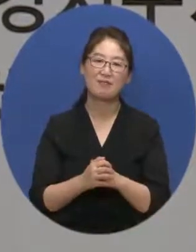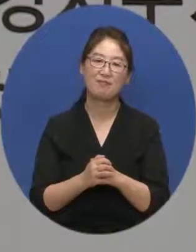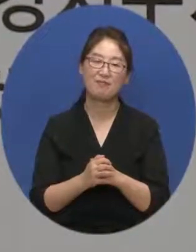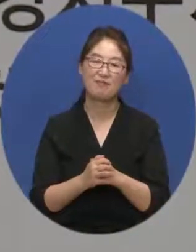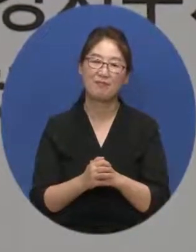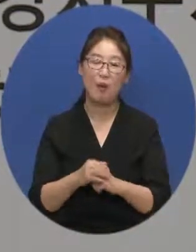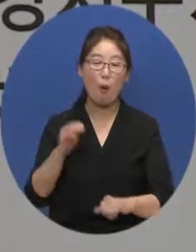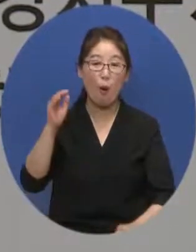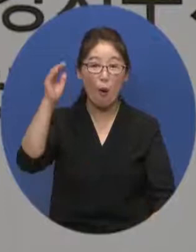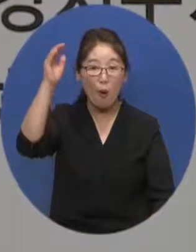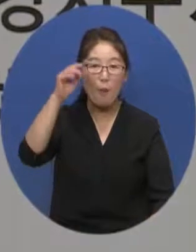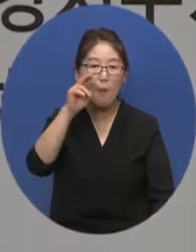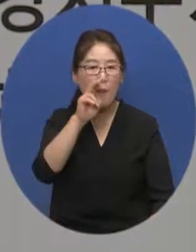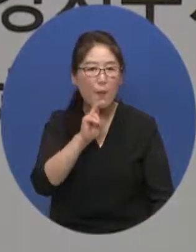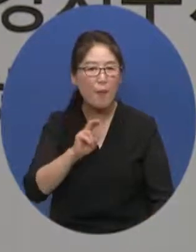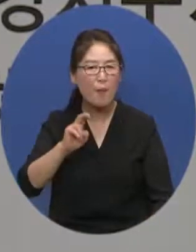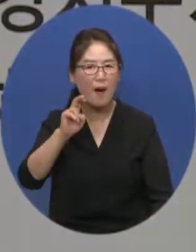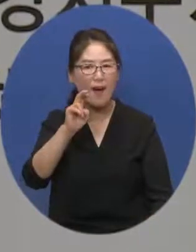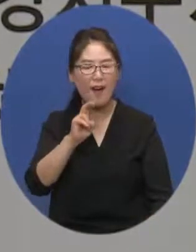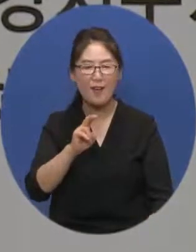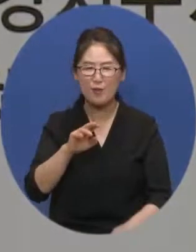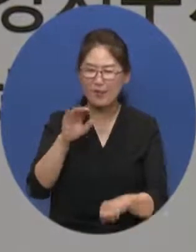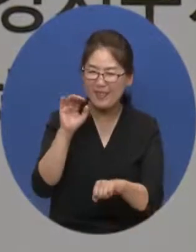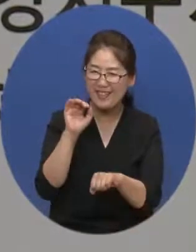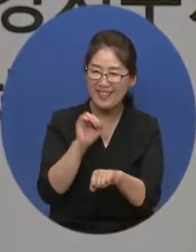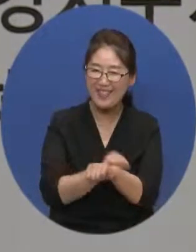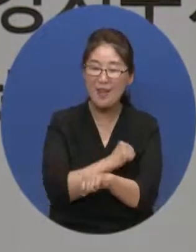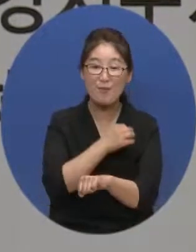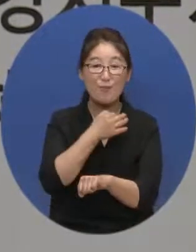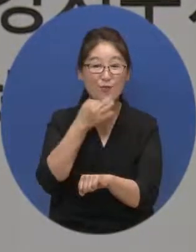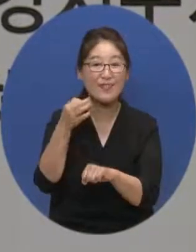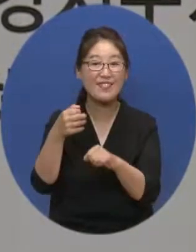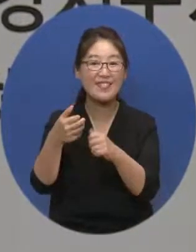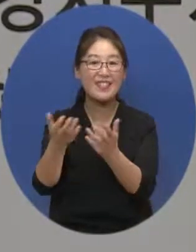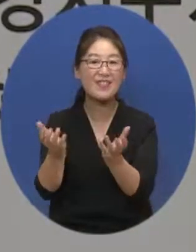가요를 너무너무 맛있게 부르는 팀입니다